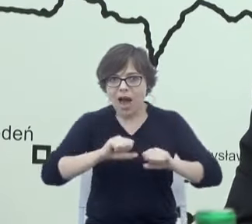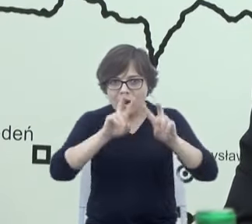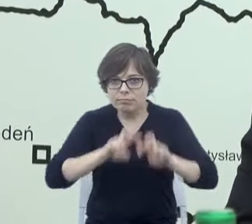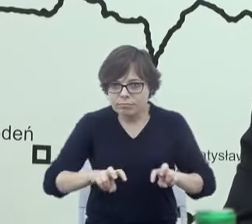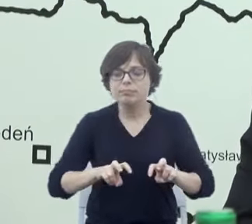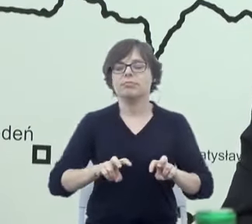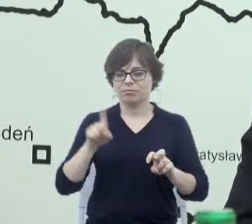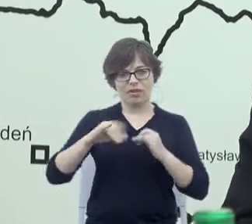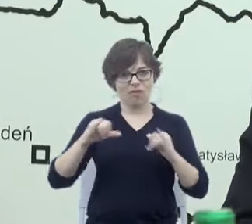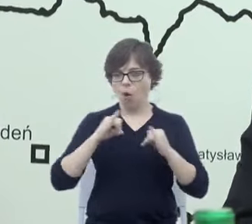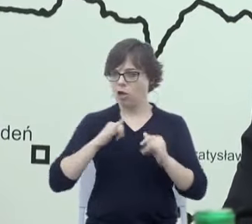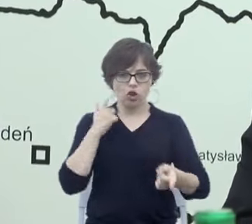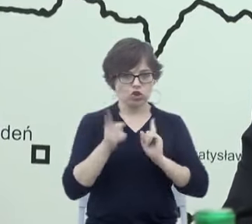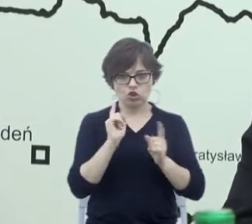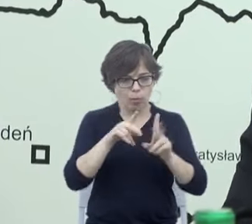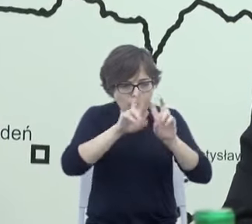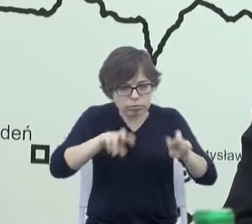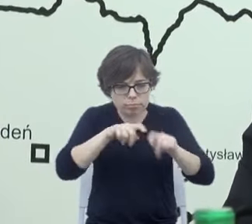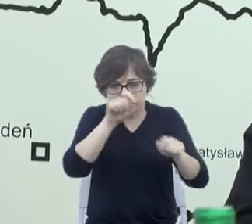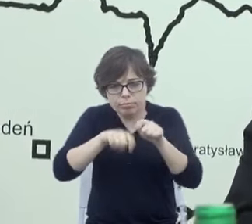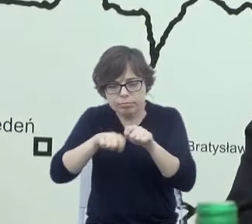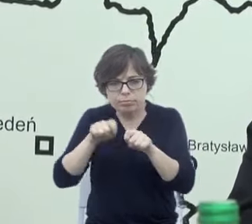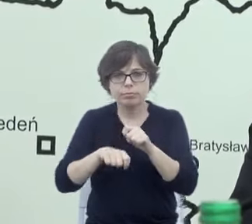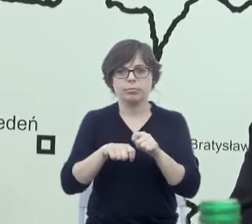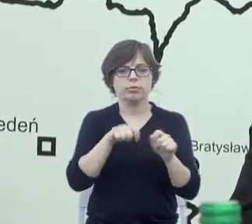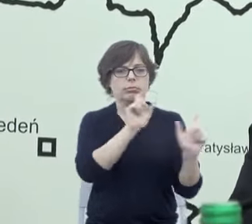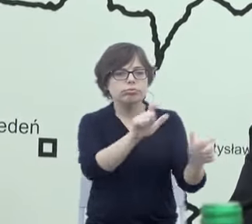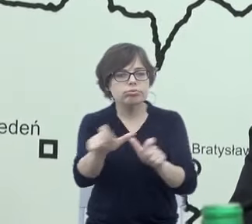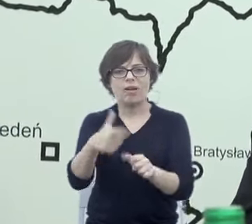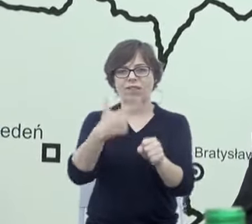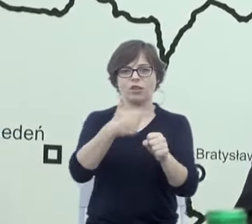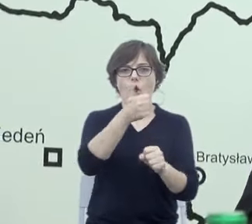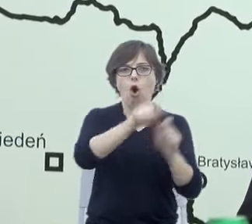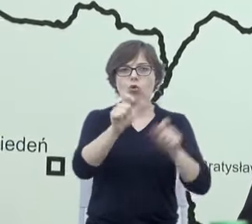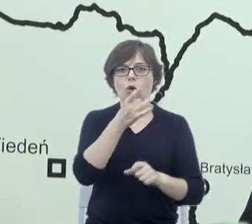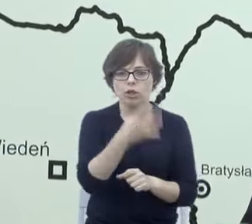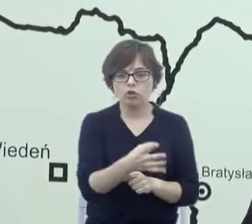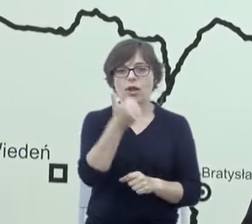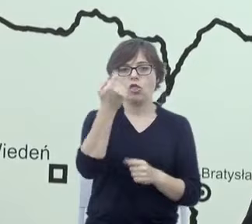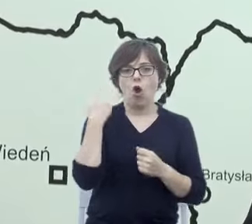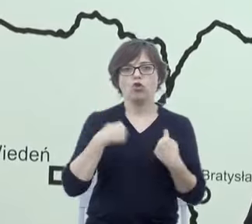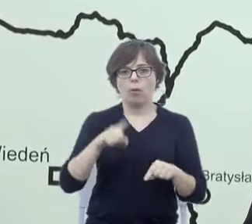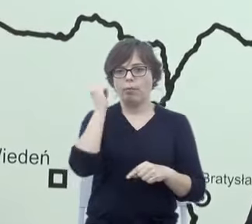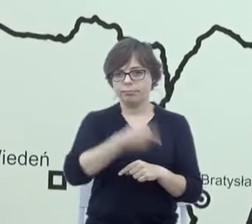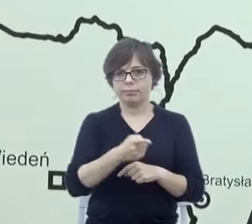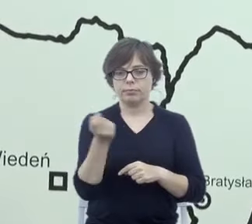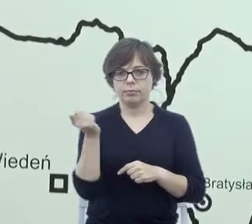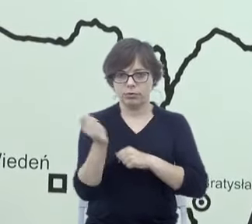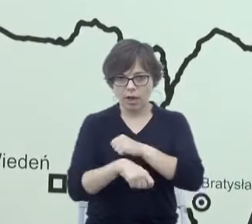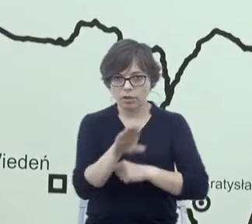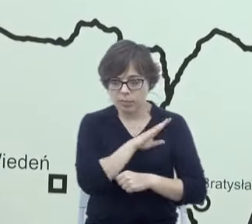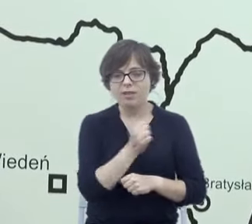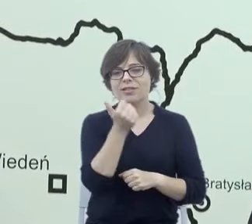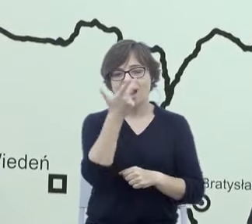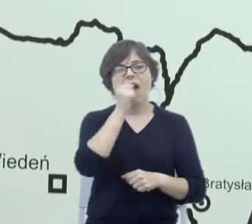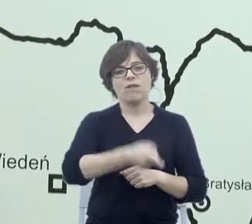bardzo szybko przeprowadzono, skarżono tam 21 osób, jedna osoba na karę śmierci, tam kilka wyroków dożywocia